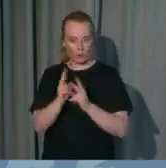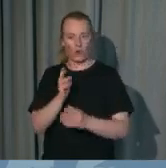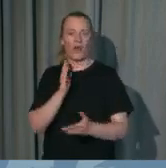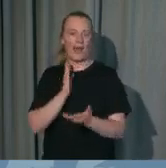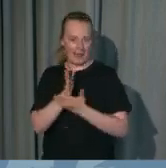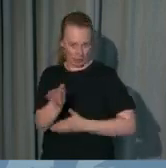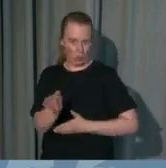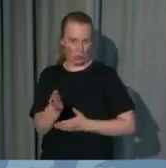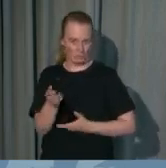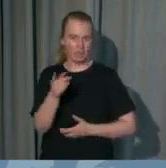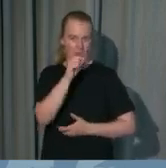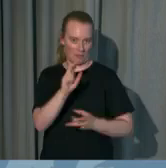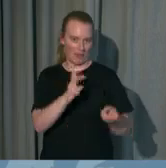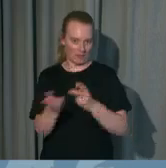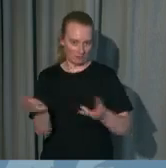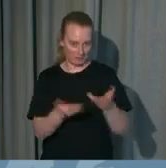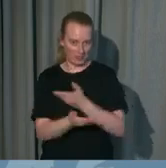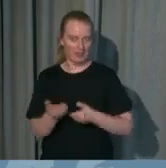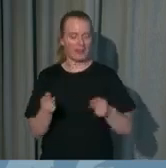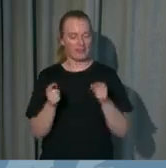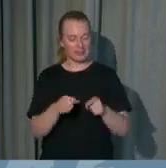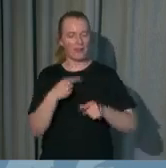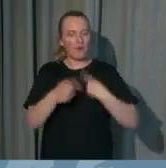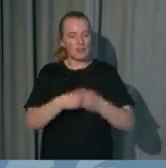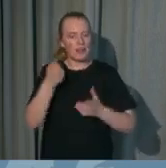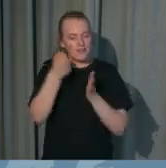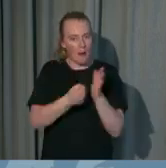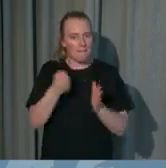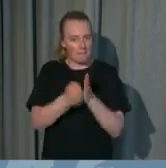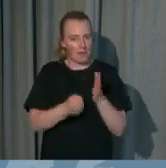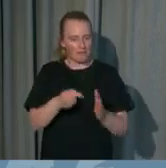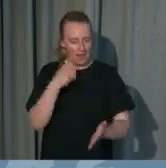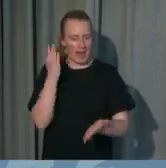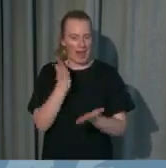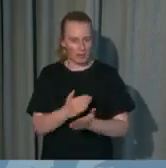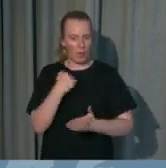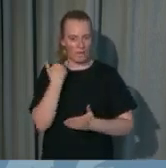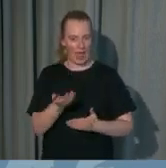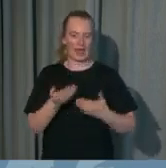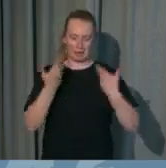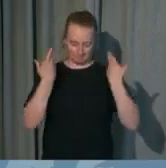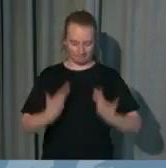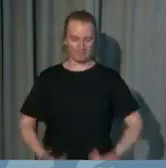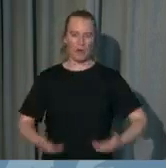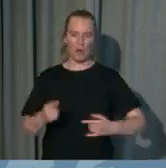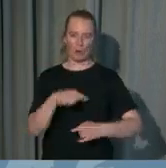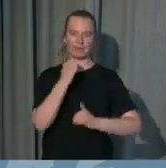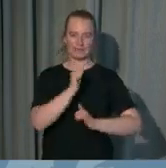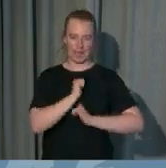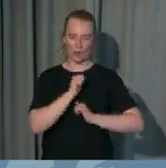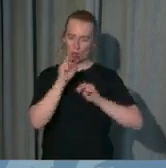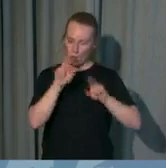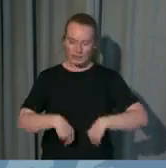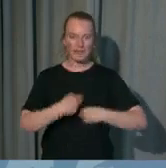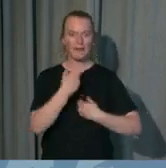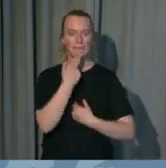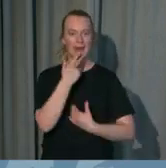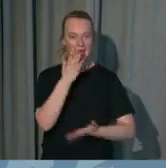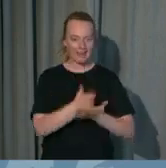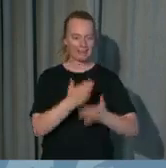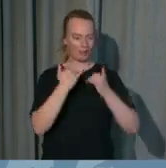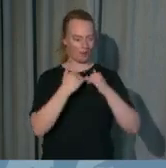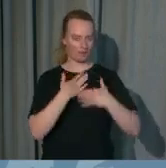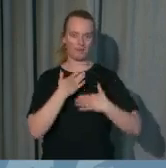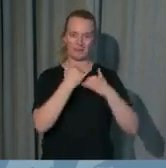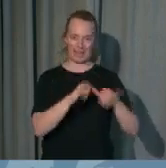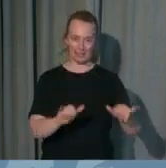alle sammen fortsette kampen for retten til å være oss selv, uansett hvem du retten til frihet og retten til å elske den